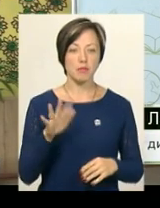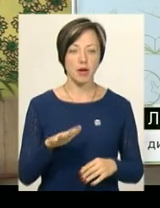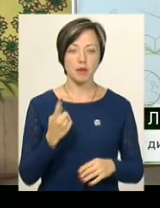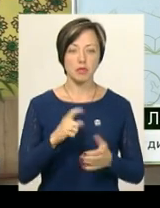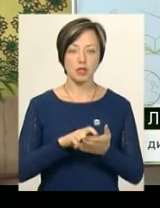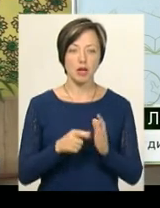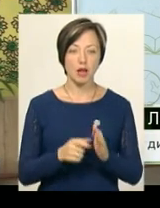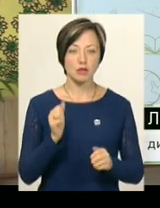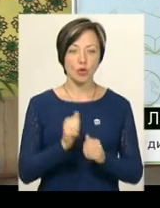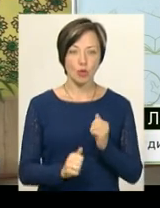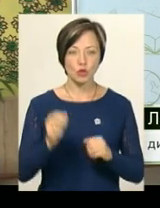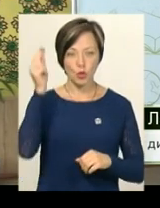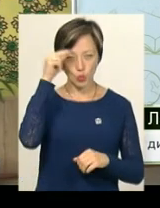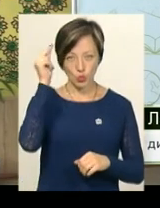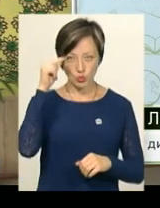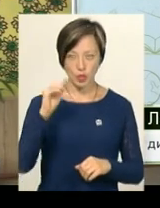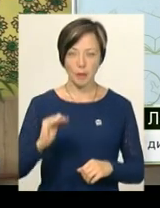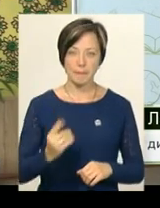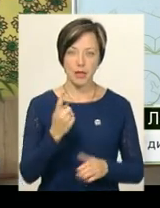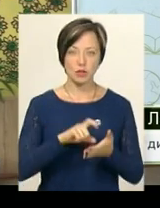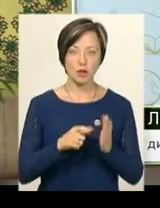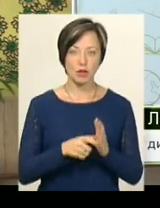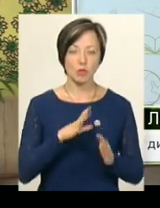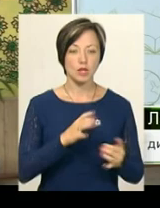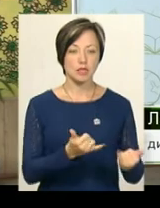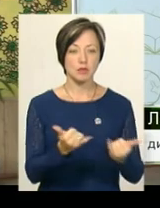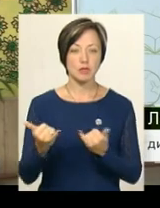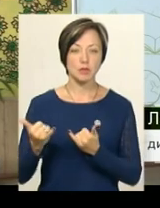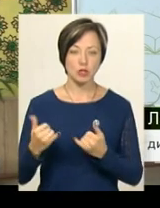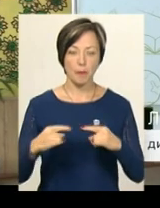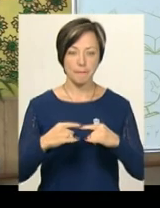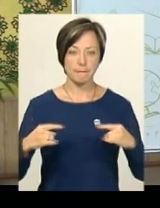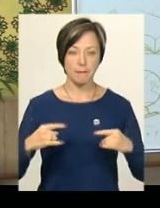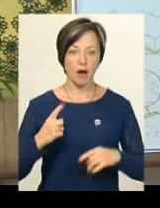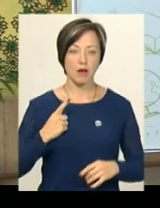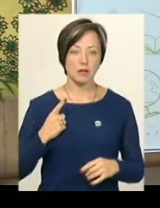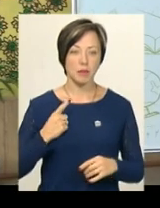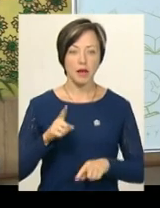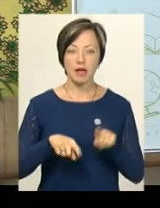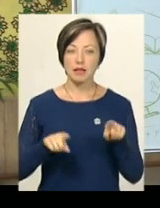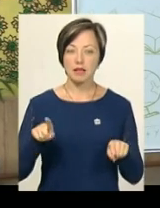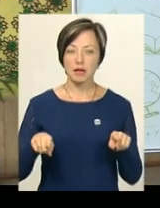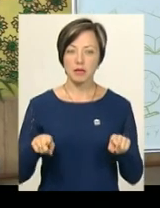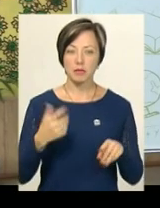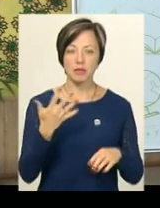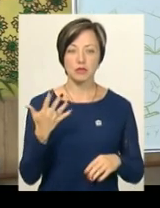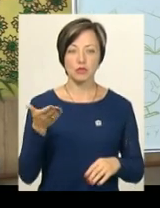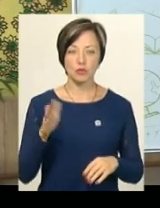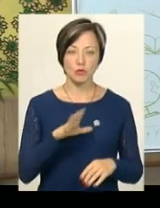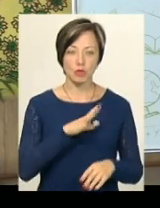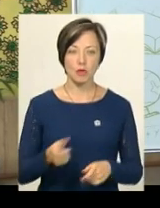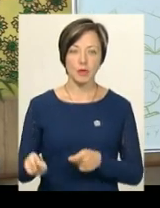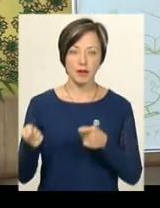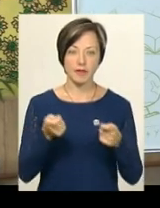класів і кожен учень першого класу були забезпечені партами. Але декілька 50 штук були